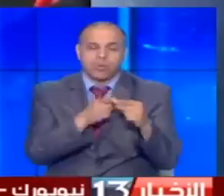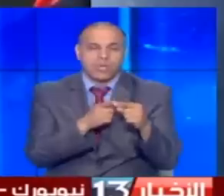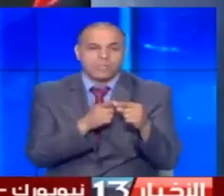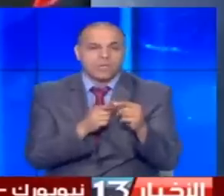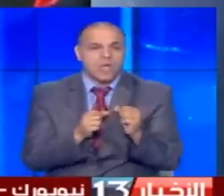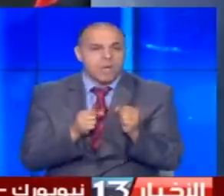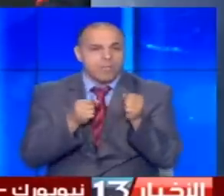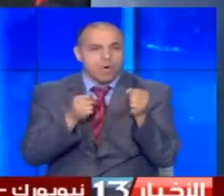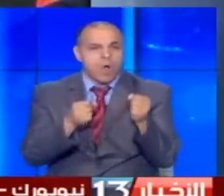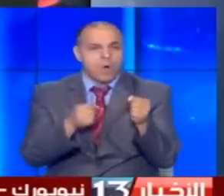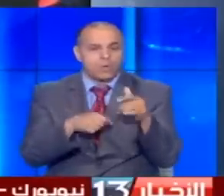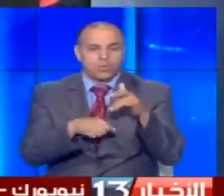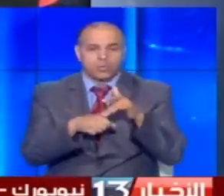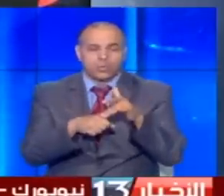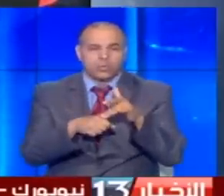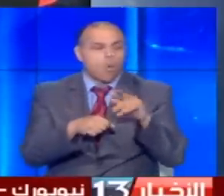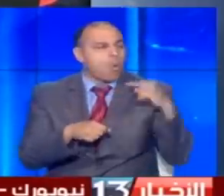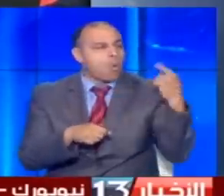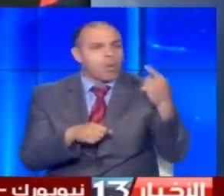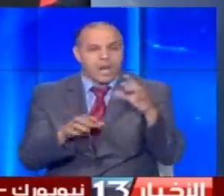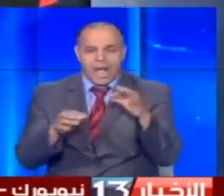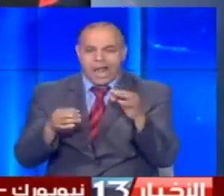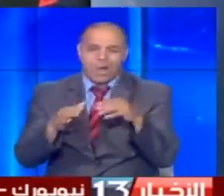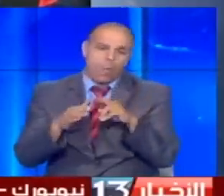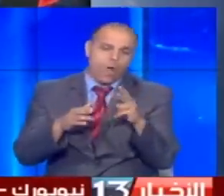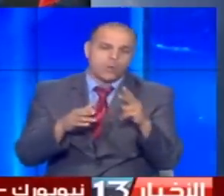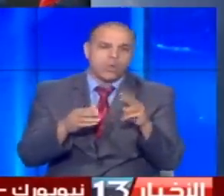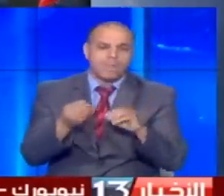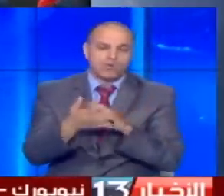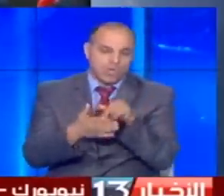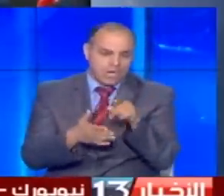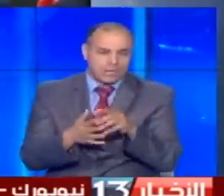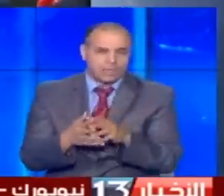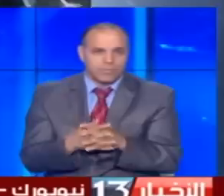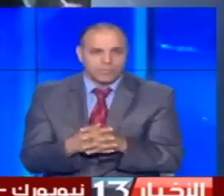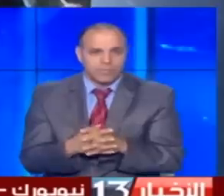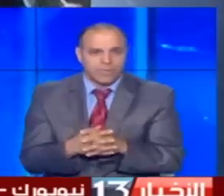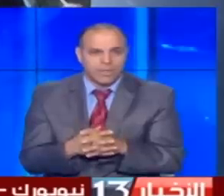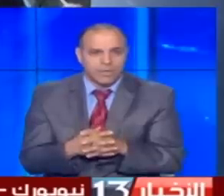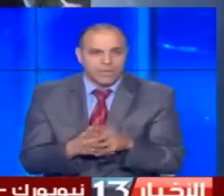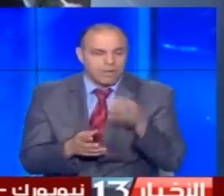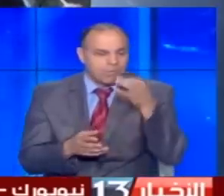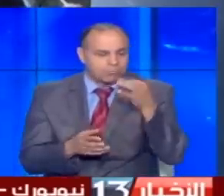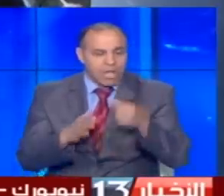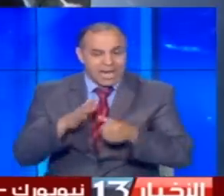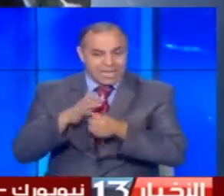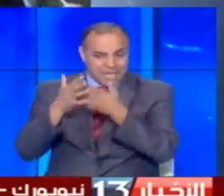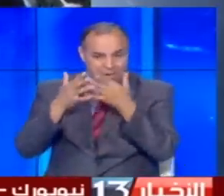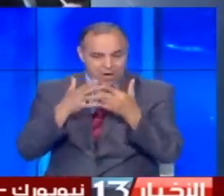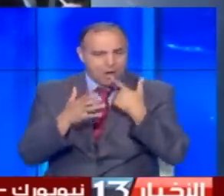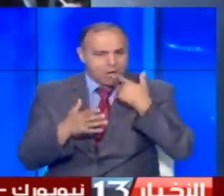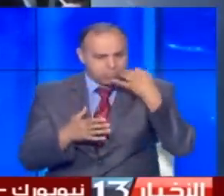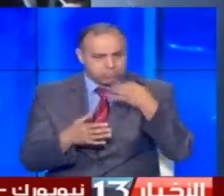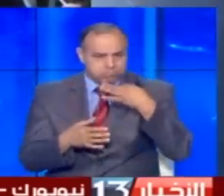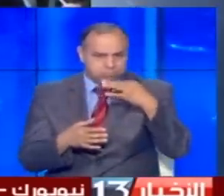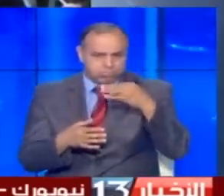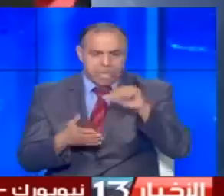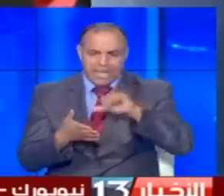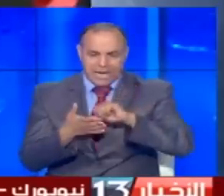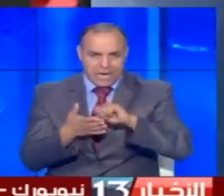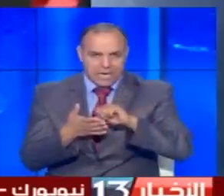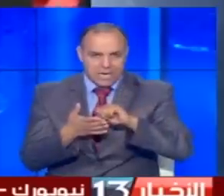محاوله لتهدئه الامور وايجاد مخرج لهذه الازمه ففيما توعد الرئيس الامريكي خلال كلمتي ايران